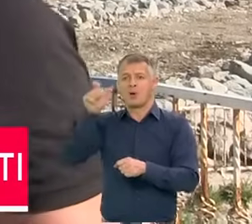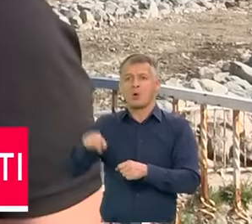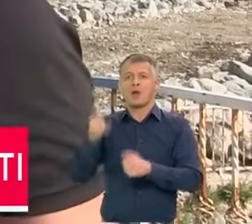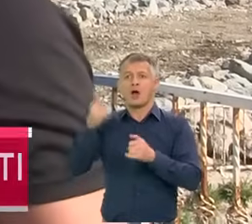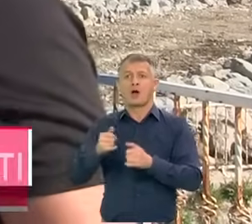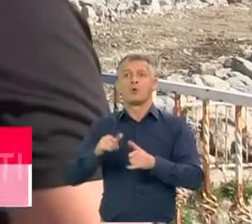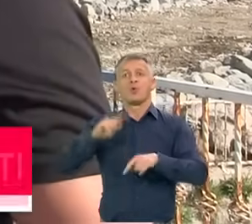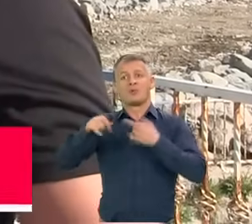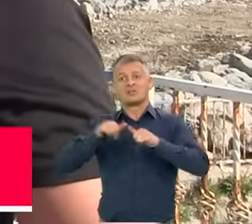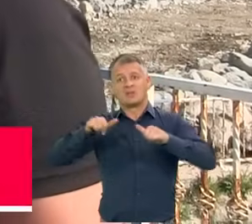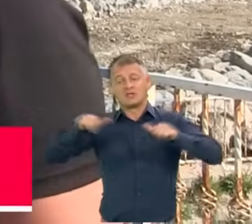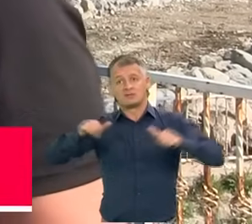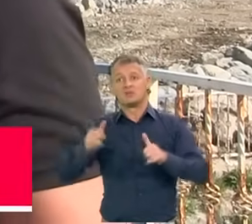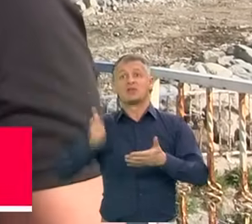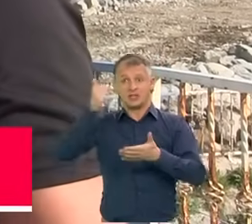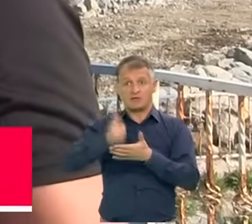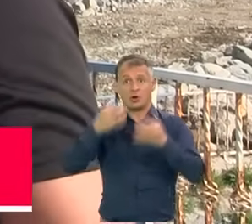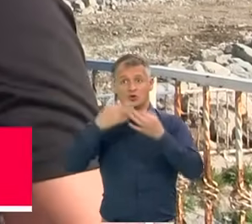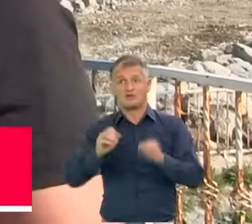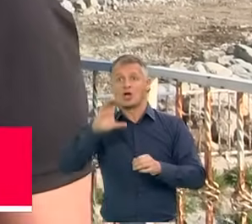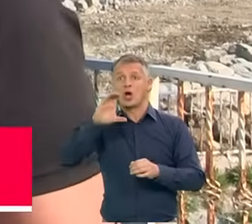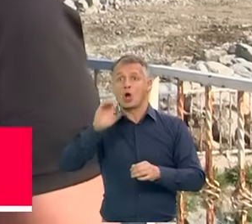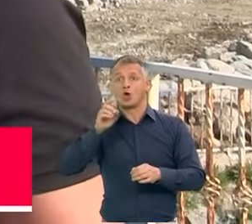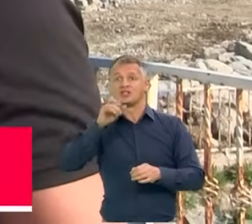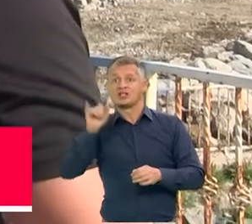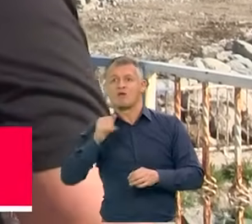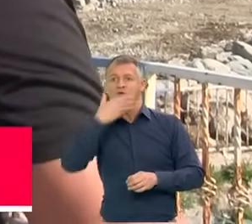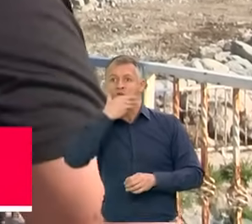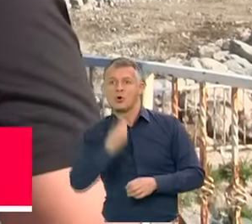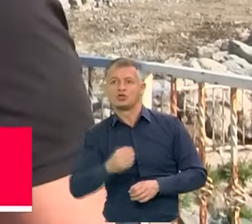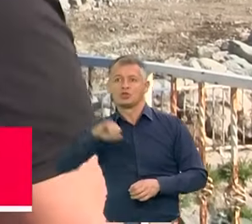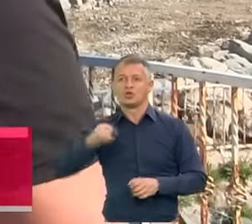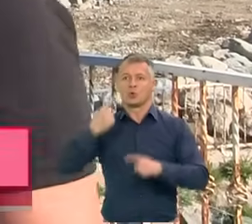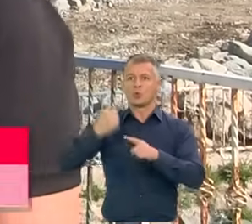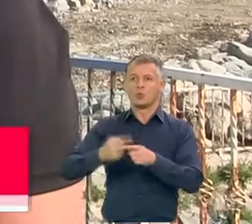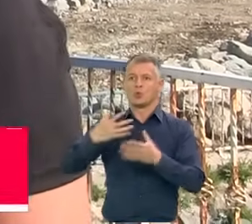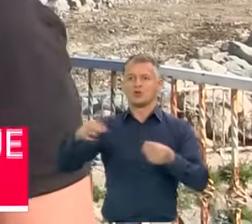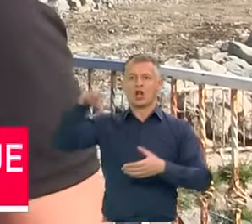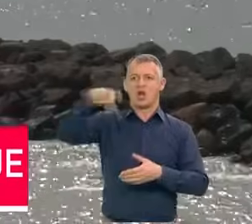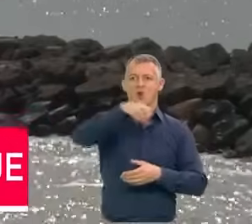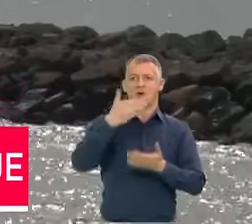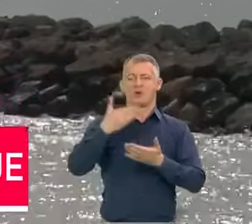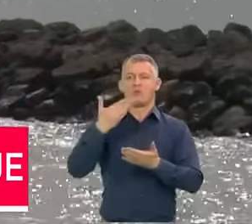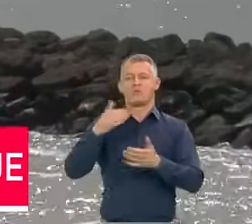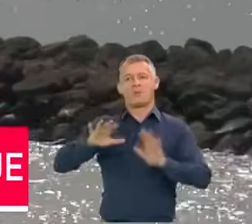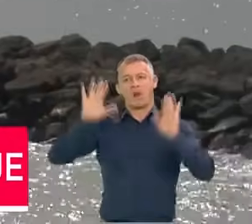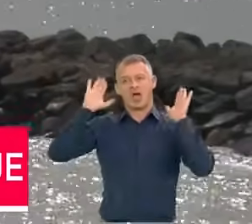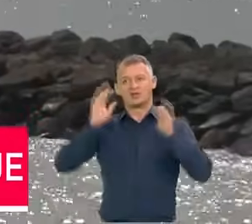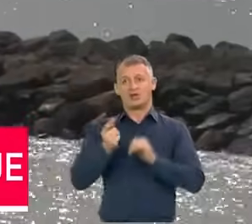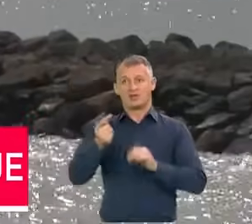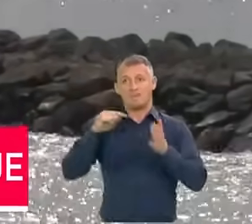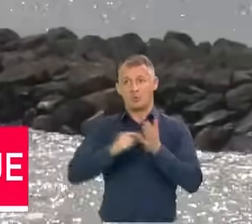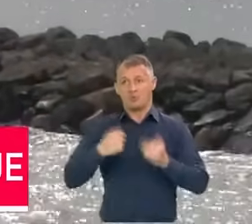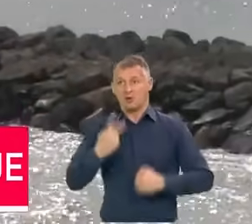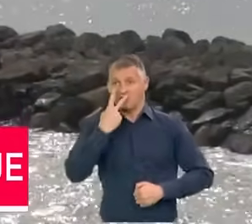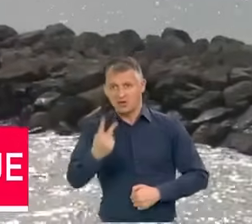o să fie într adevăr un Costinești frumos și cu destule locuri pe plajă Din punctul meu de vedere mult